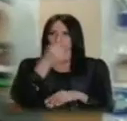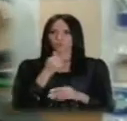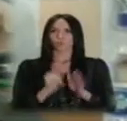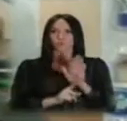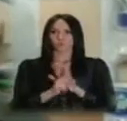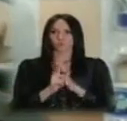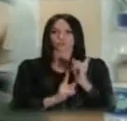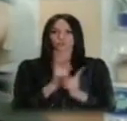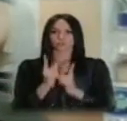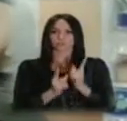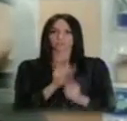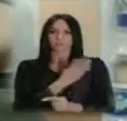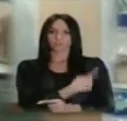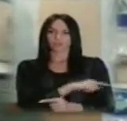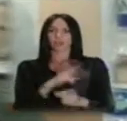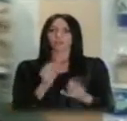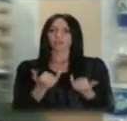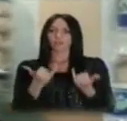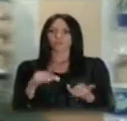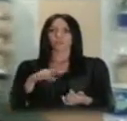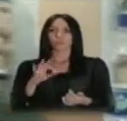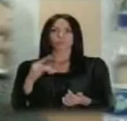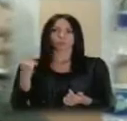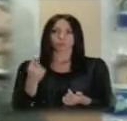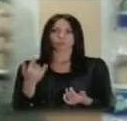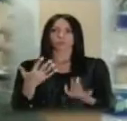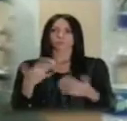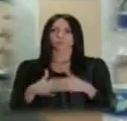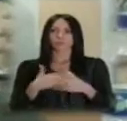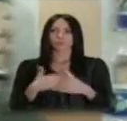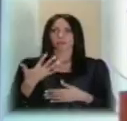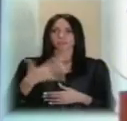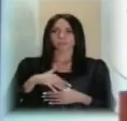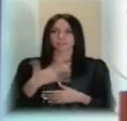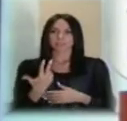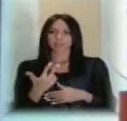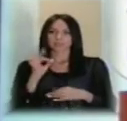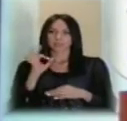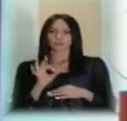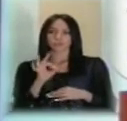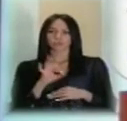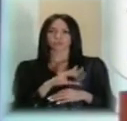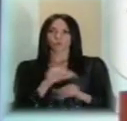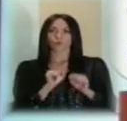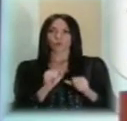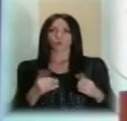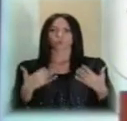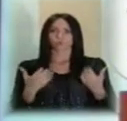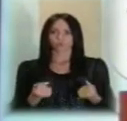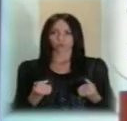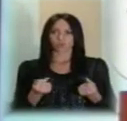На сьогодні по області автономізовано майже 53% закладів охорони здоров'я. 100%